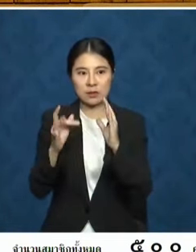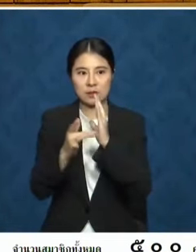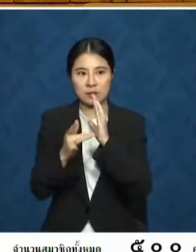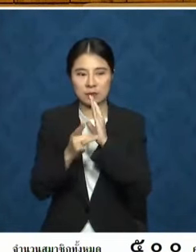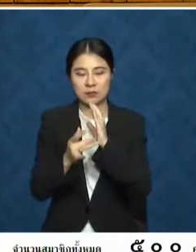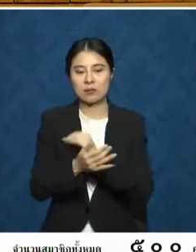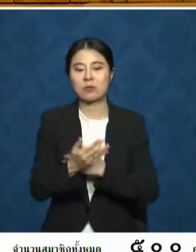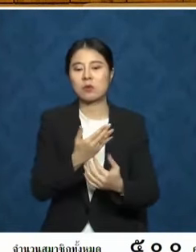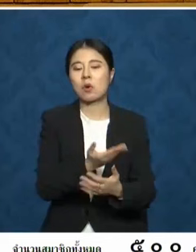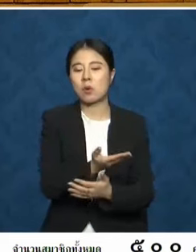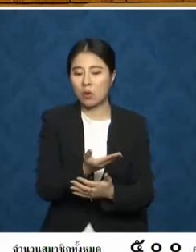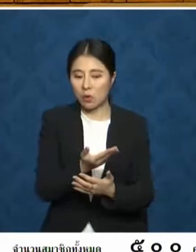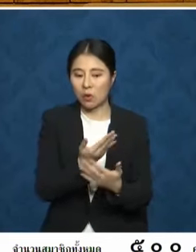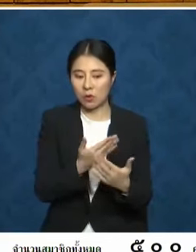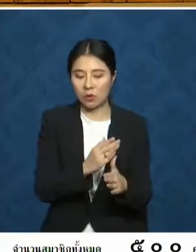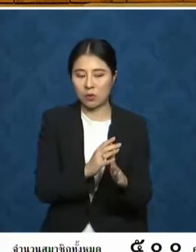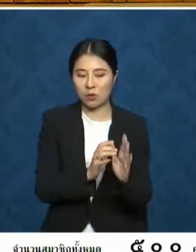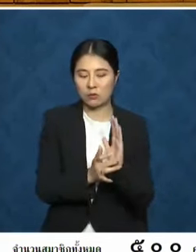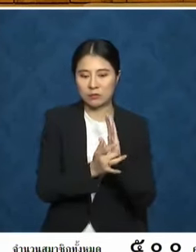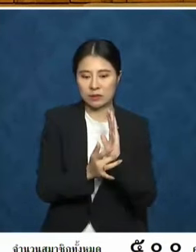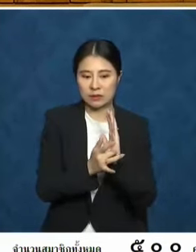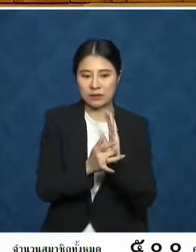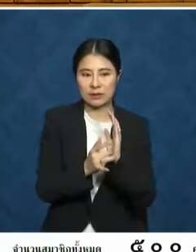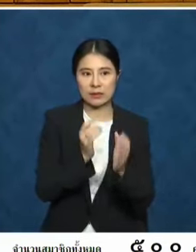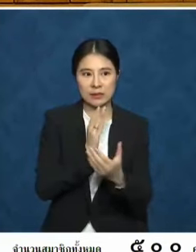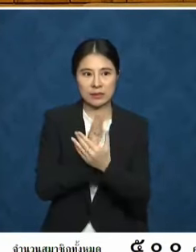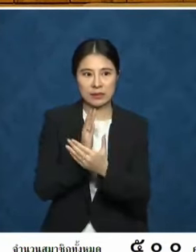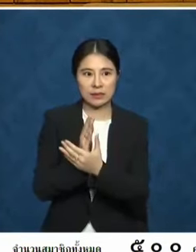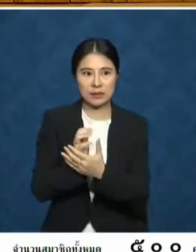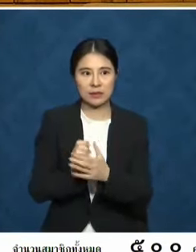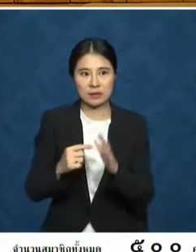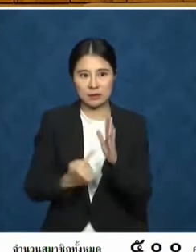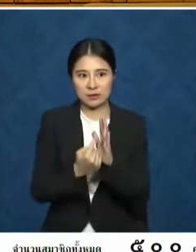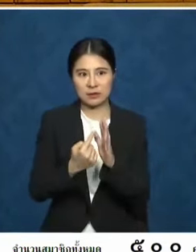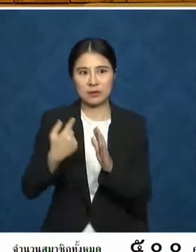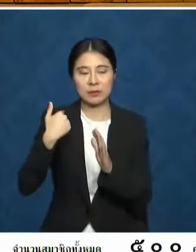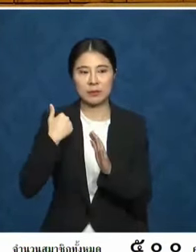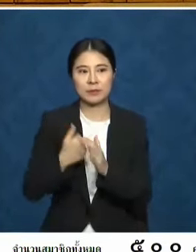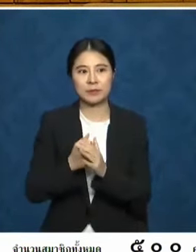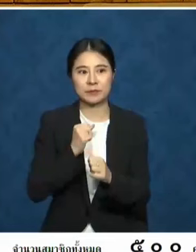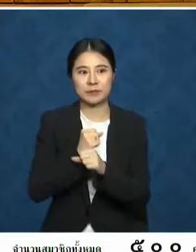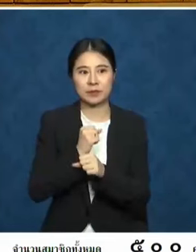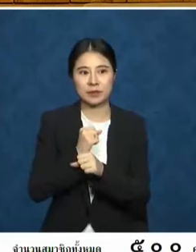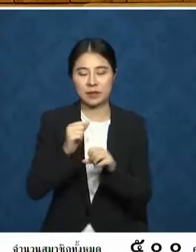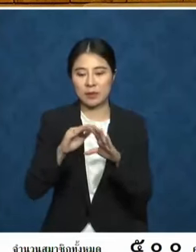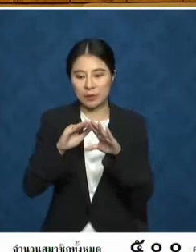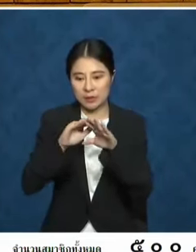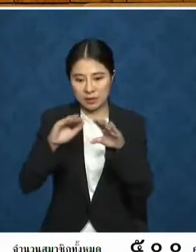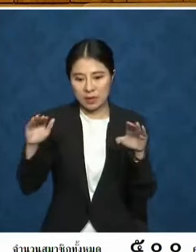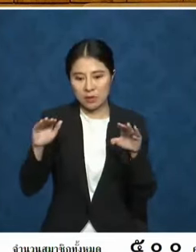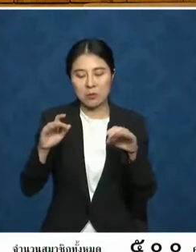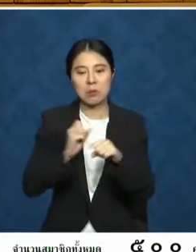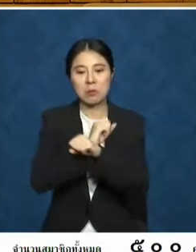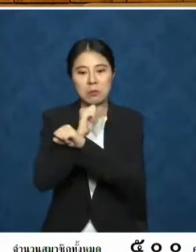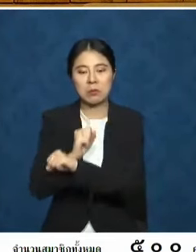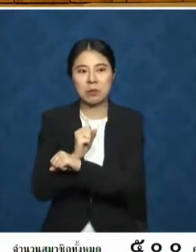ขอไ้ก่อนแตขอไ้ก่อนใช้พลังงานของเราเท่ากันดังนั้การเริ่มมี barrier ๆ ขึมาไม่ได้คิดคาใช้